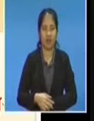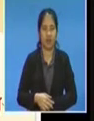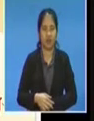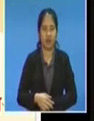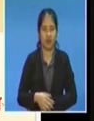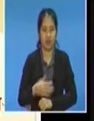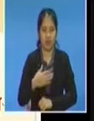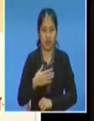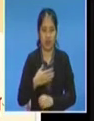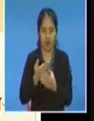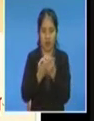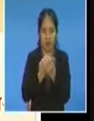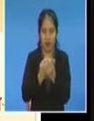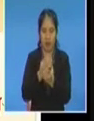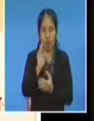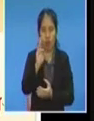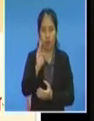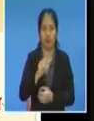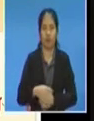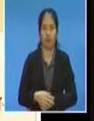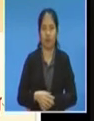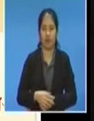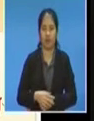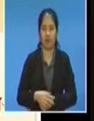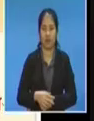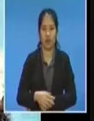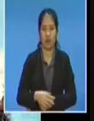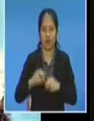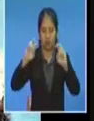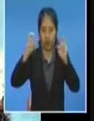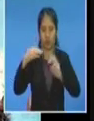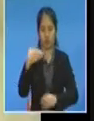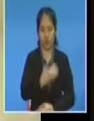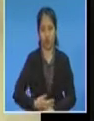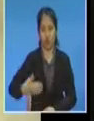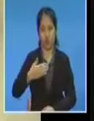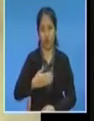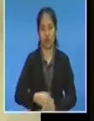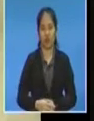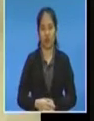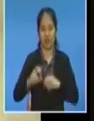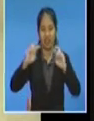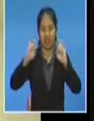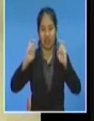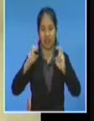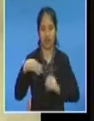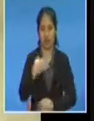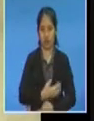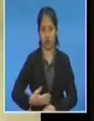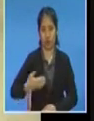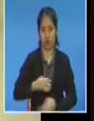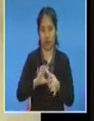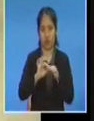6แผ่นนะครับไปเรื่องสุขภาพเลยครับในเรื่องของสุขภาพของผู้สูงวัย